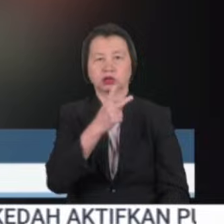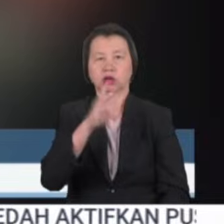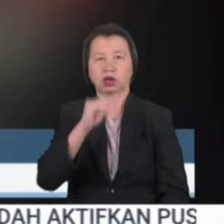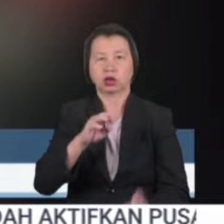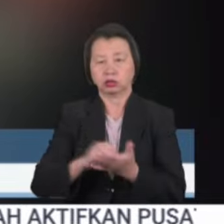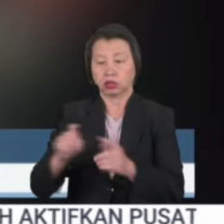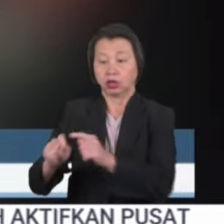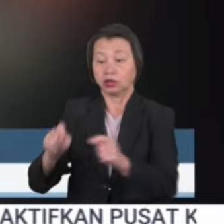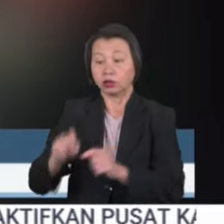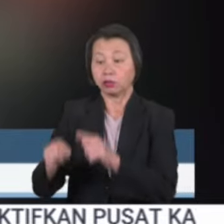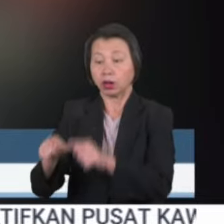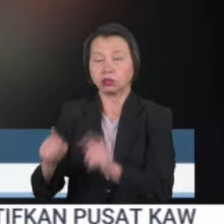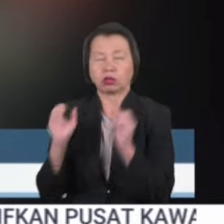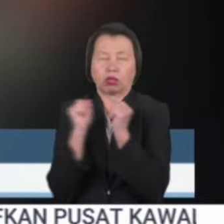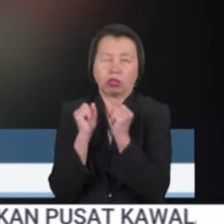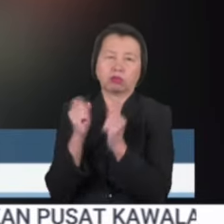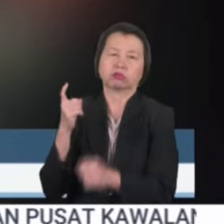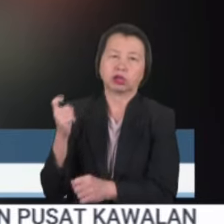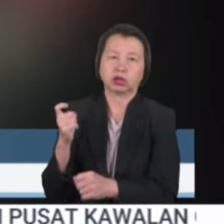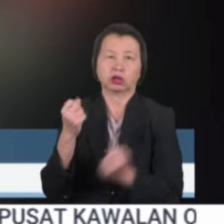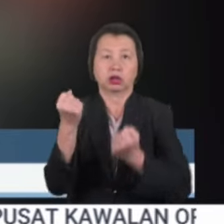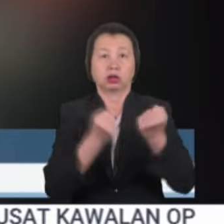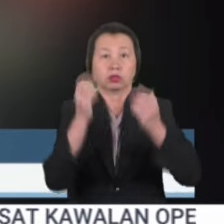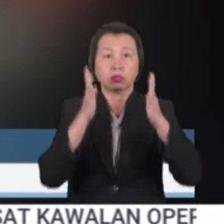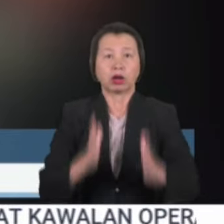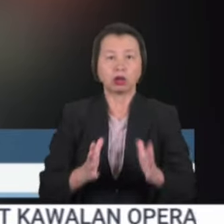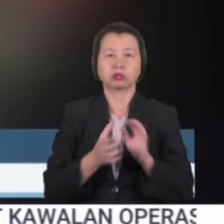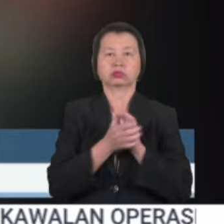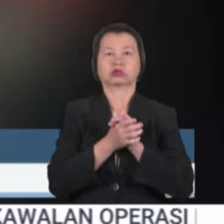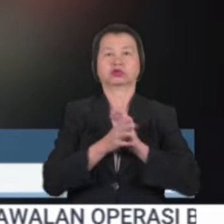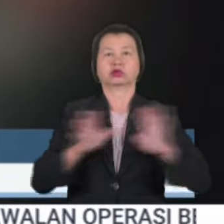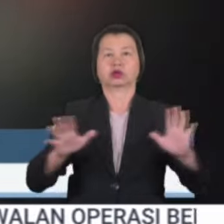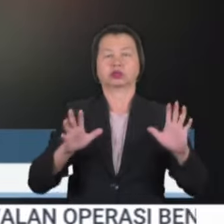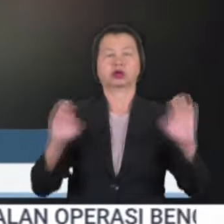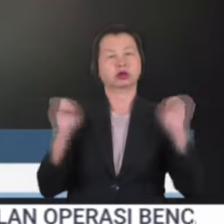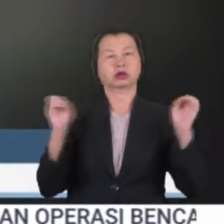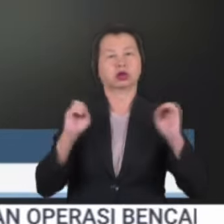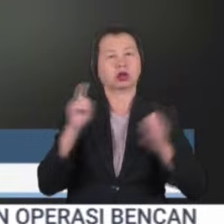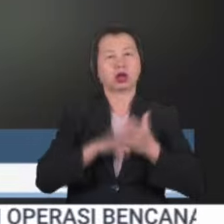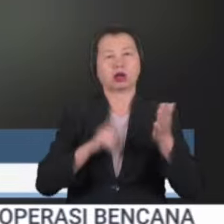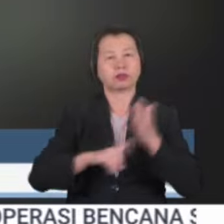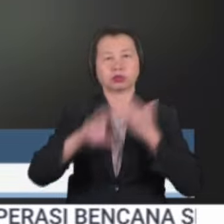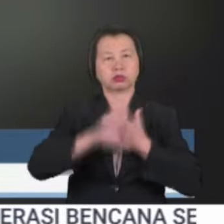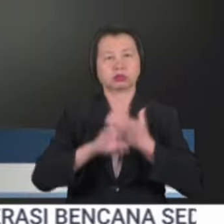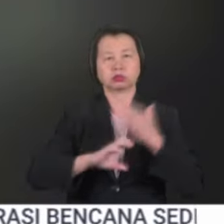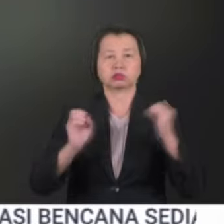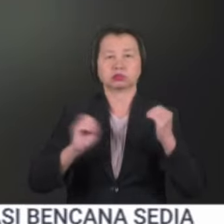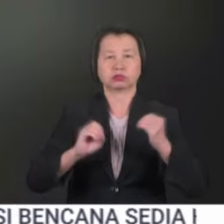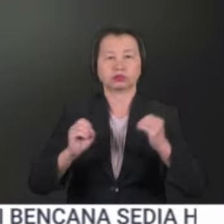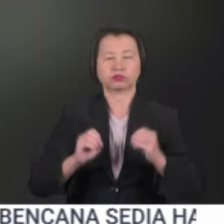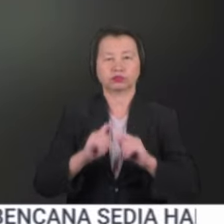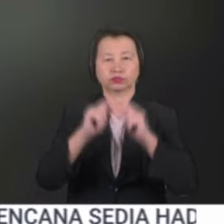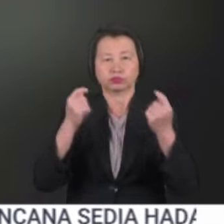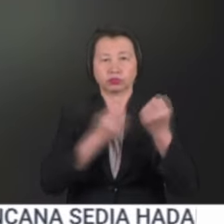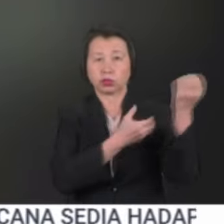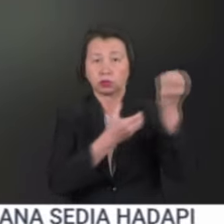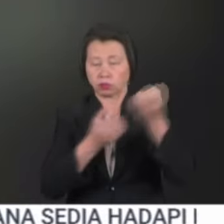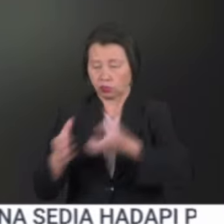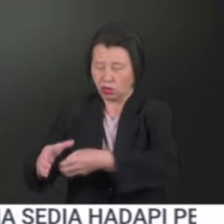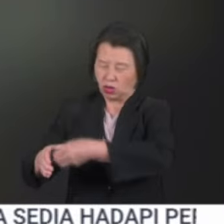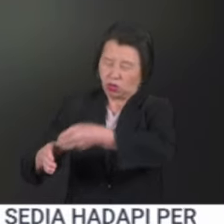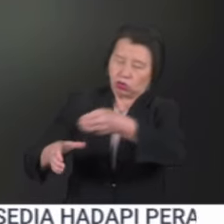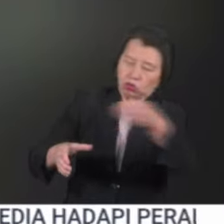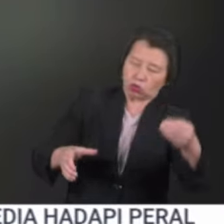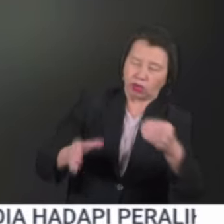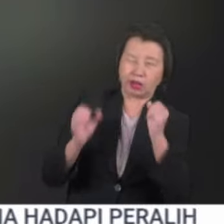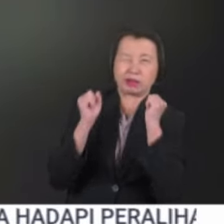di lokasi kejadian. Pemandu lori pula selamat dan tidak mengalami sebarang kecederaan. Pasukan bomba mengeluarkan mangsa